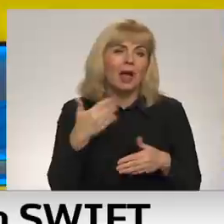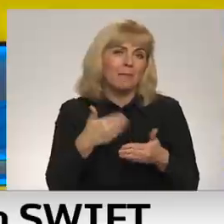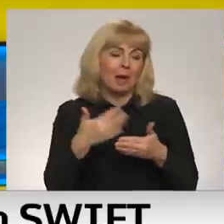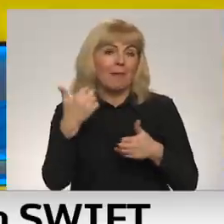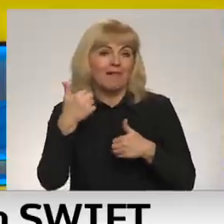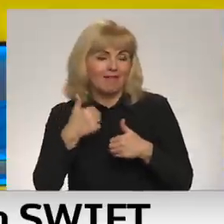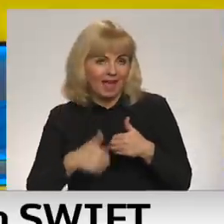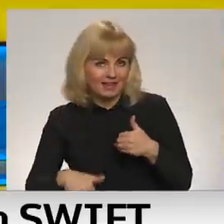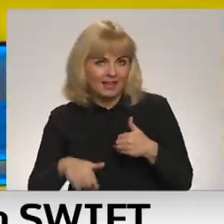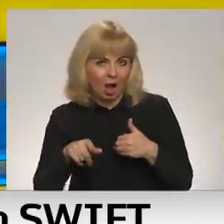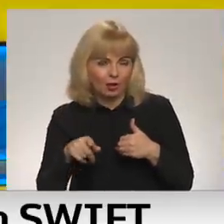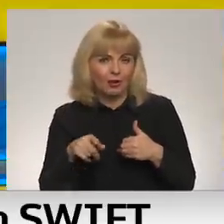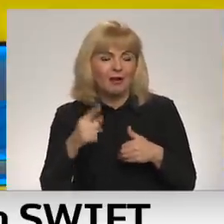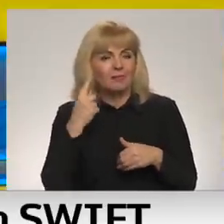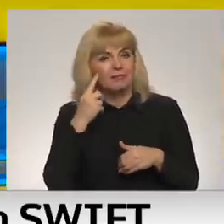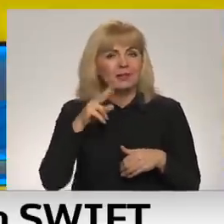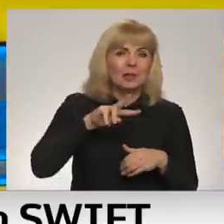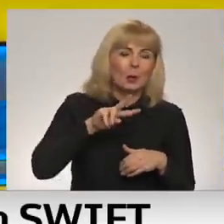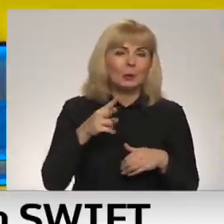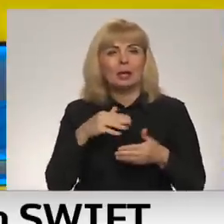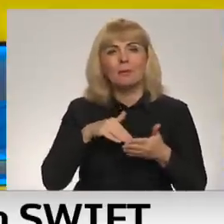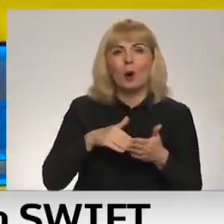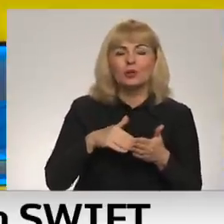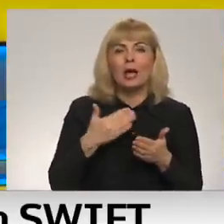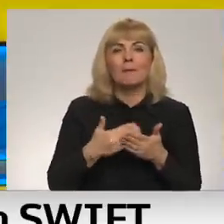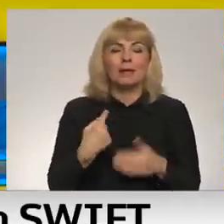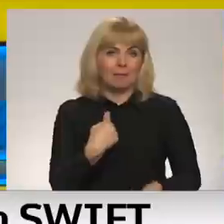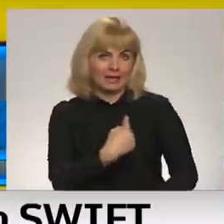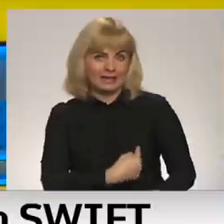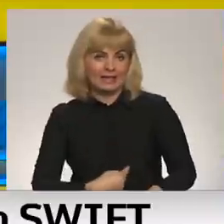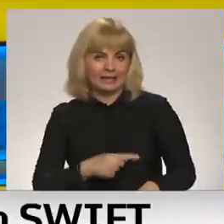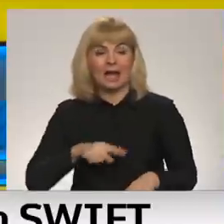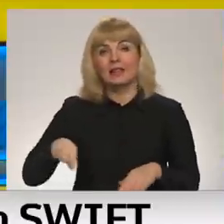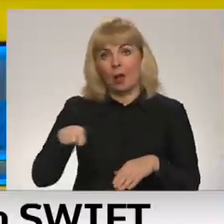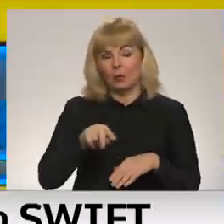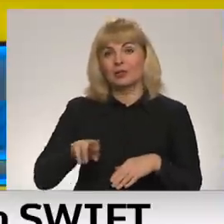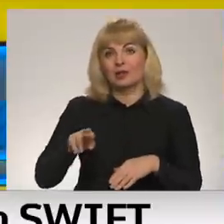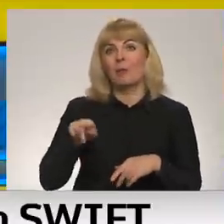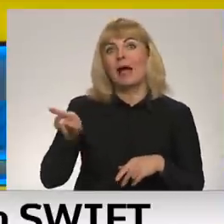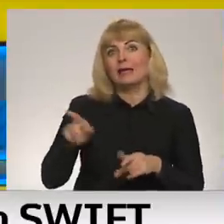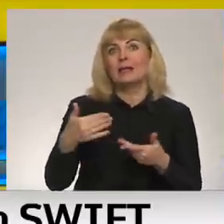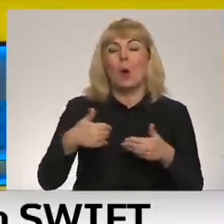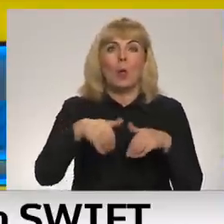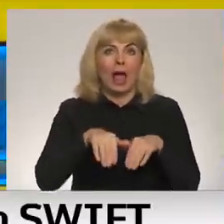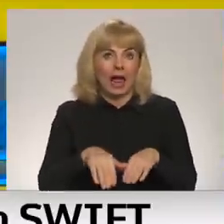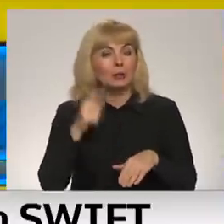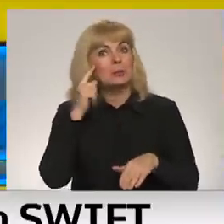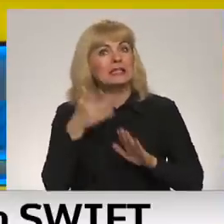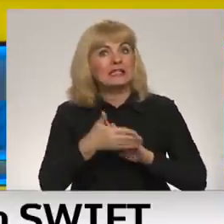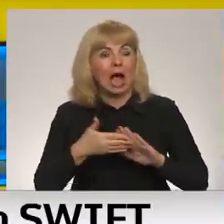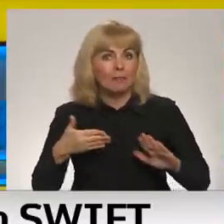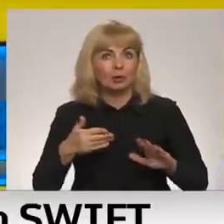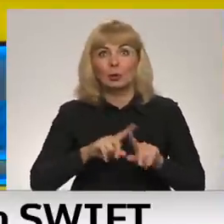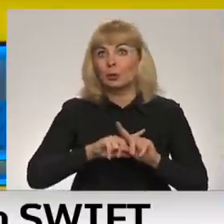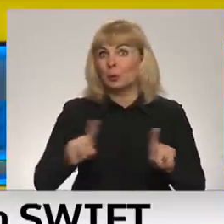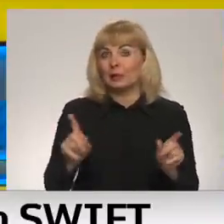bet tādu divdomīgu pozīciju, kā pieņemsim Ķīnas Tautas Republika, arī tur ir lēmumi, jo viņi saprot, ka šīs